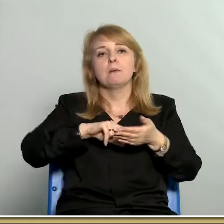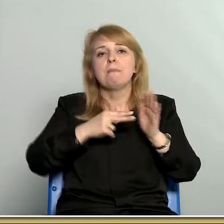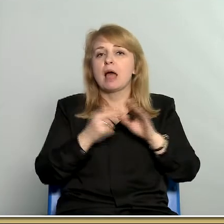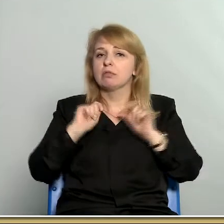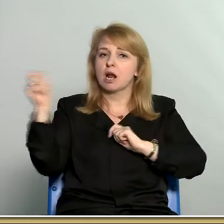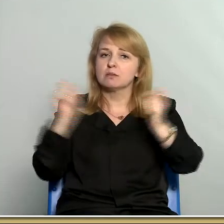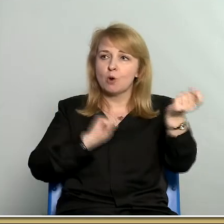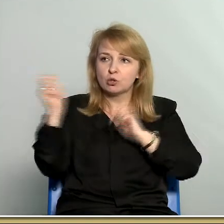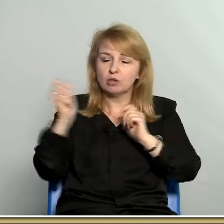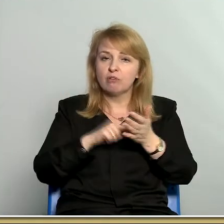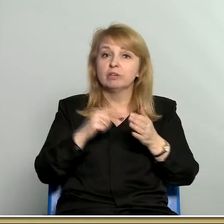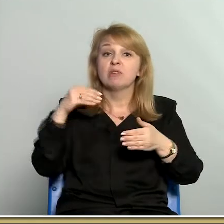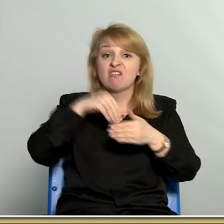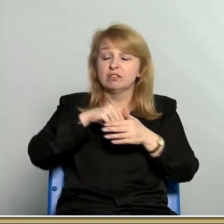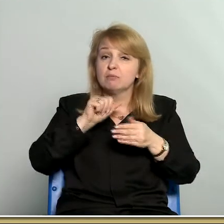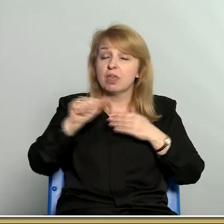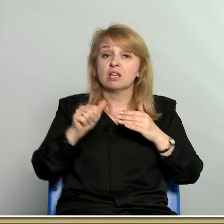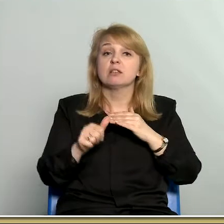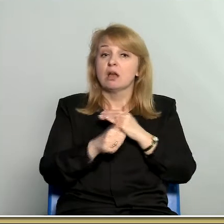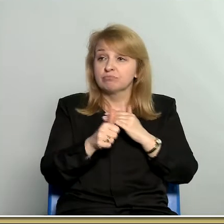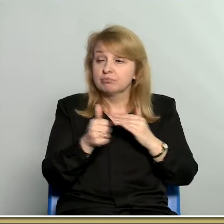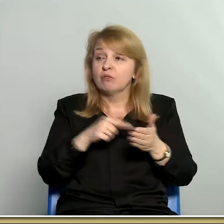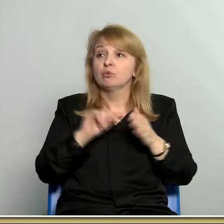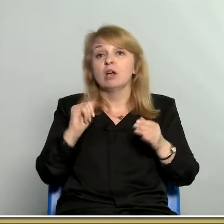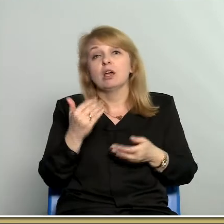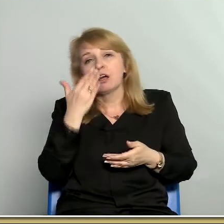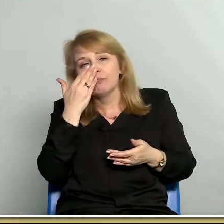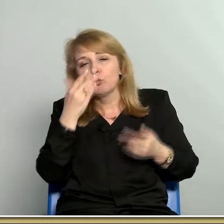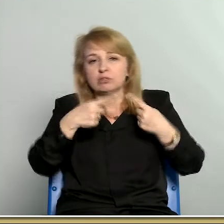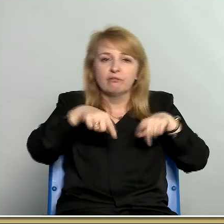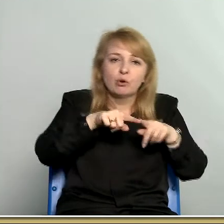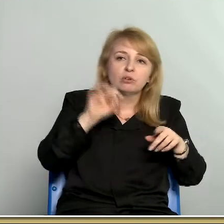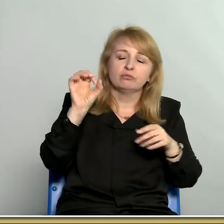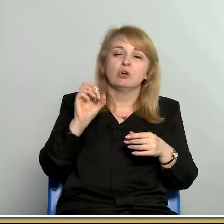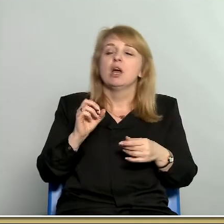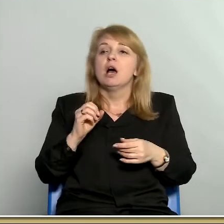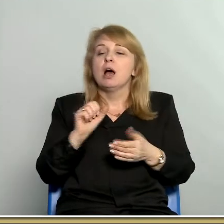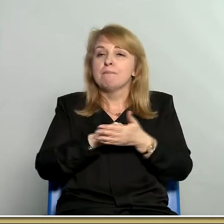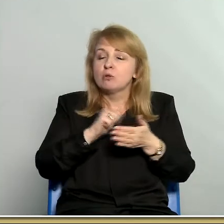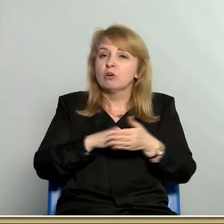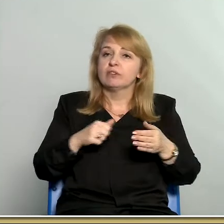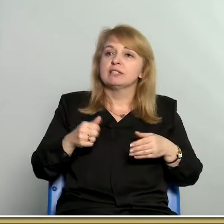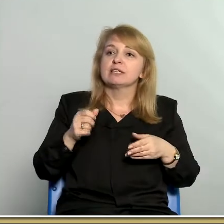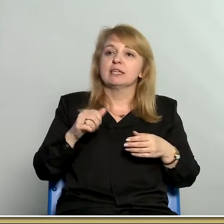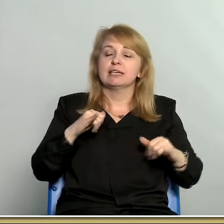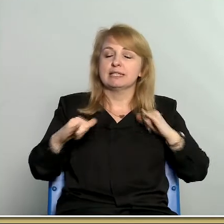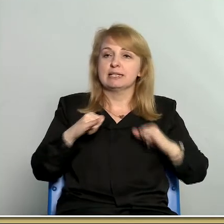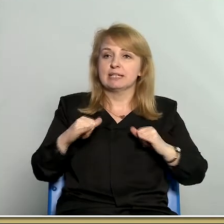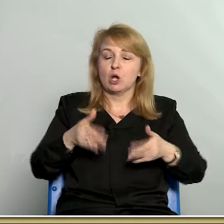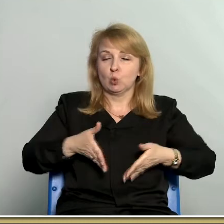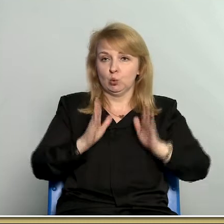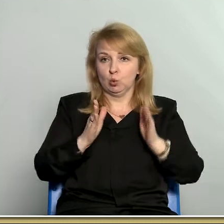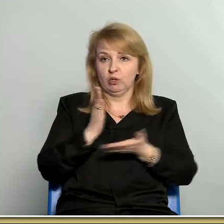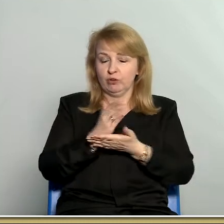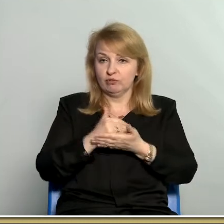będą wynikały te inwestycje i będą realizowane przez Mazowiecki Zarząd Dróg Wojewódzkich. Jeżeli chodzi o wsparcie dróg mniejszej